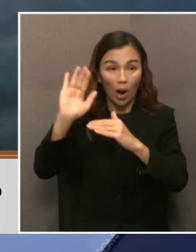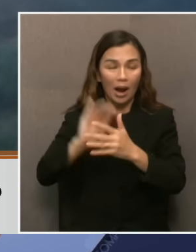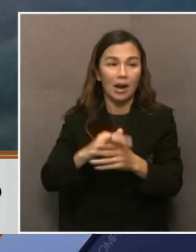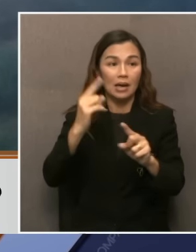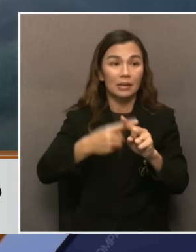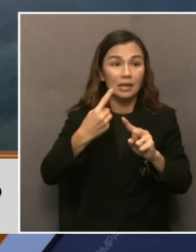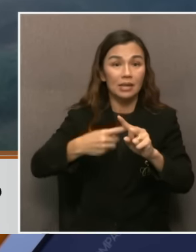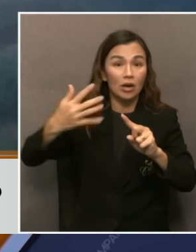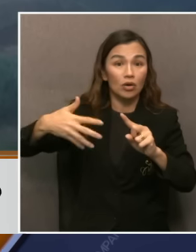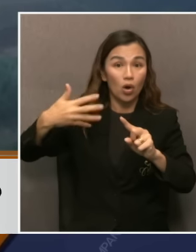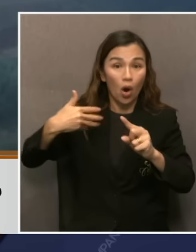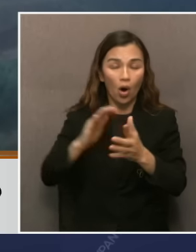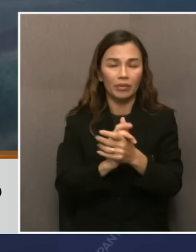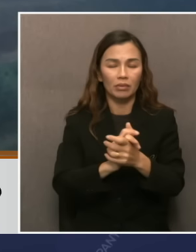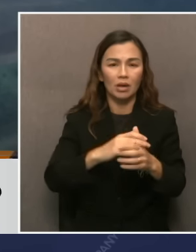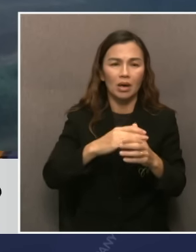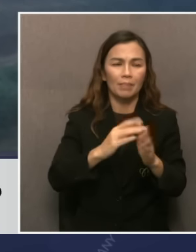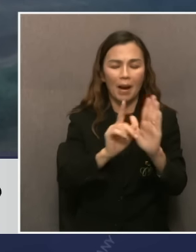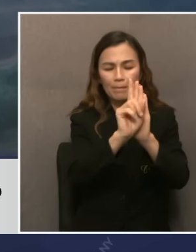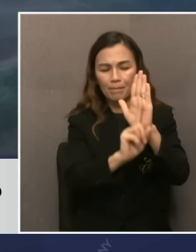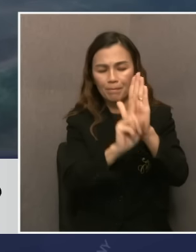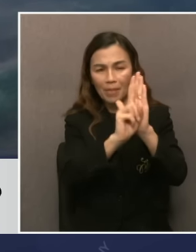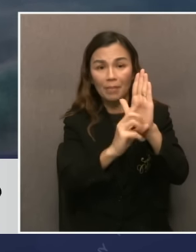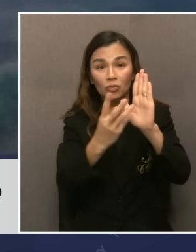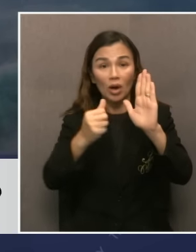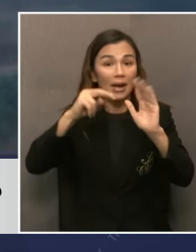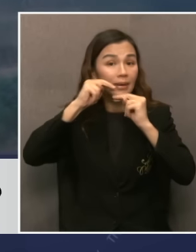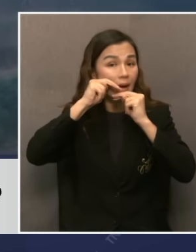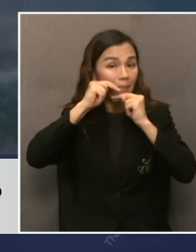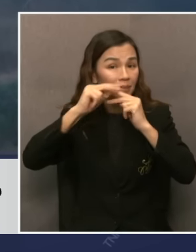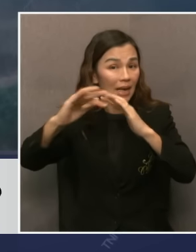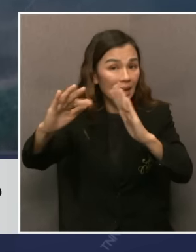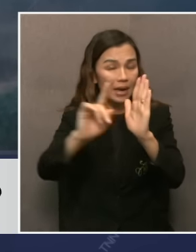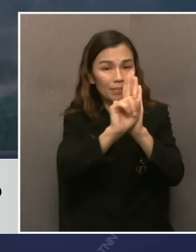ที่ผ่านมาที่วัดในล่าสุดที่ผ่านมาเนี่ย